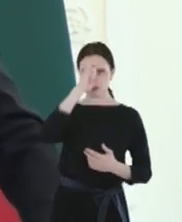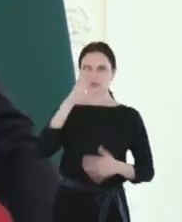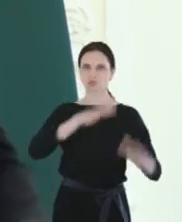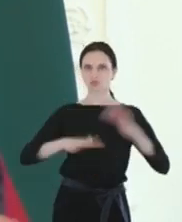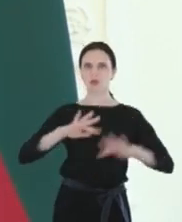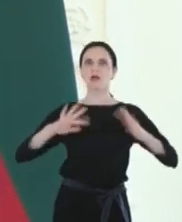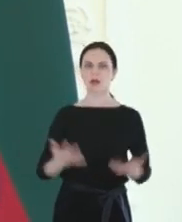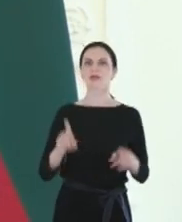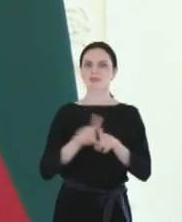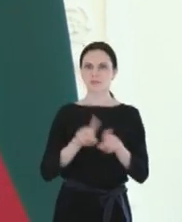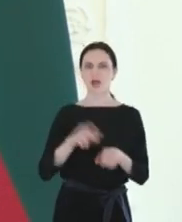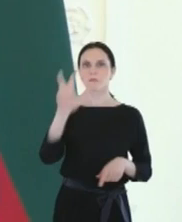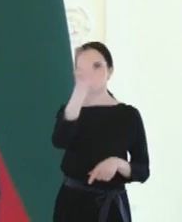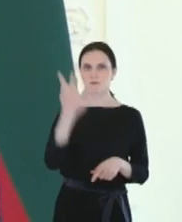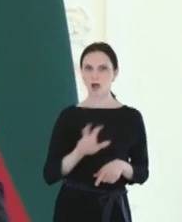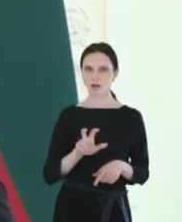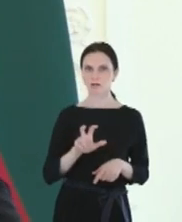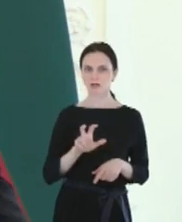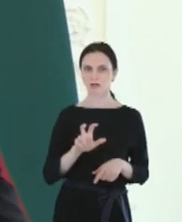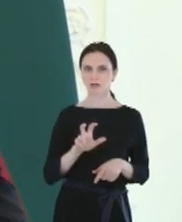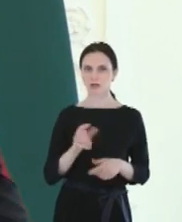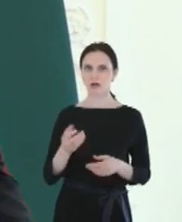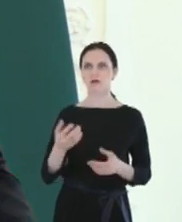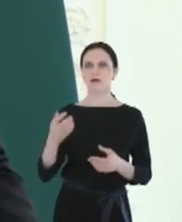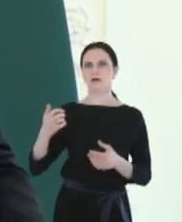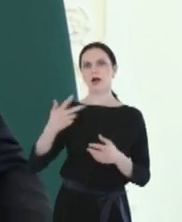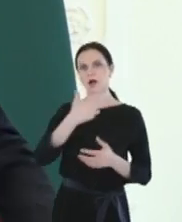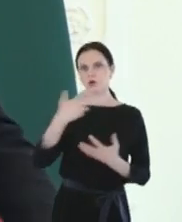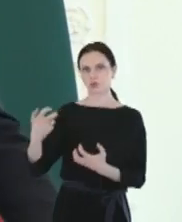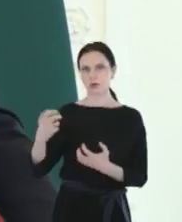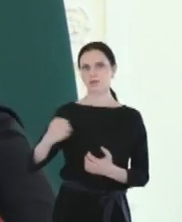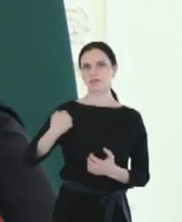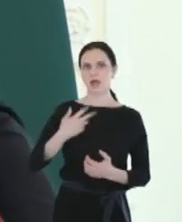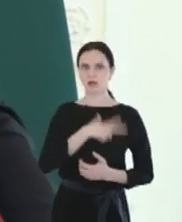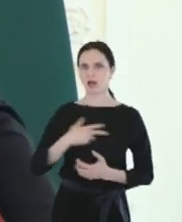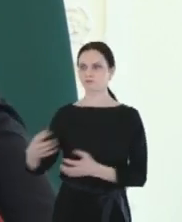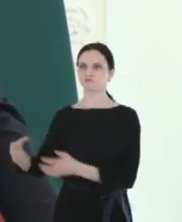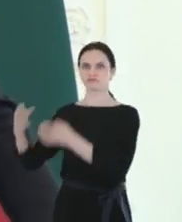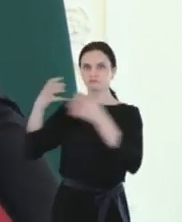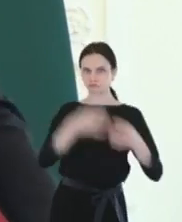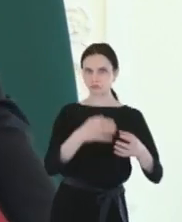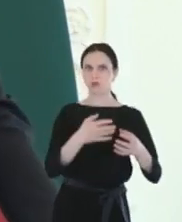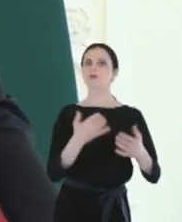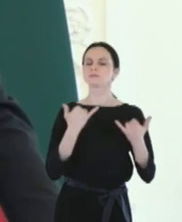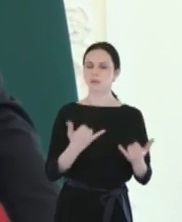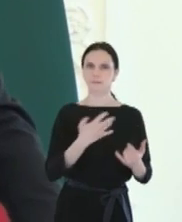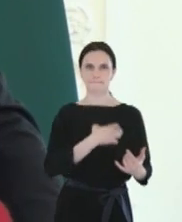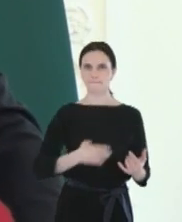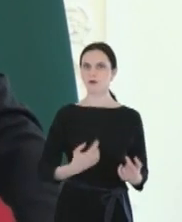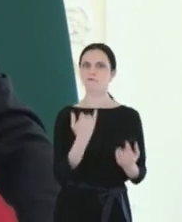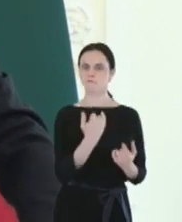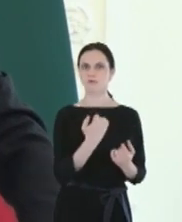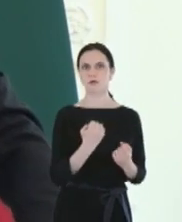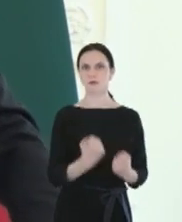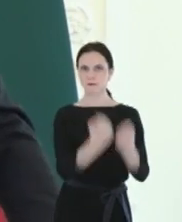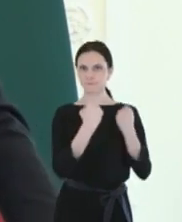Baltijos šalis atsiųsti papildomus 800 Danijos karių. Tai yra svarbus žingsnis